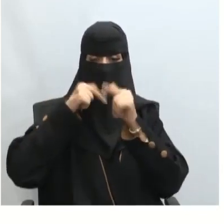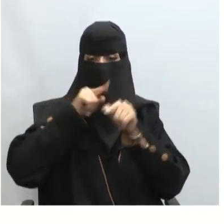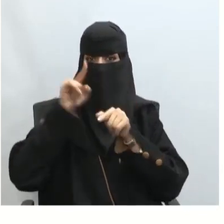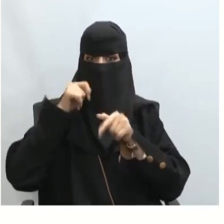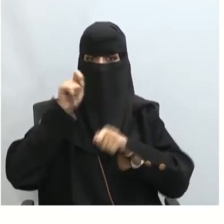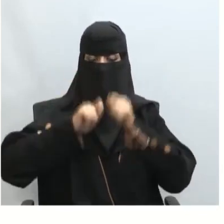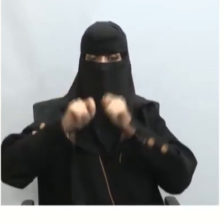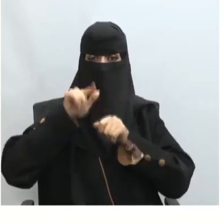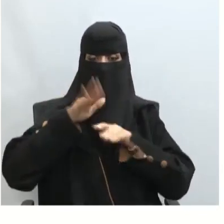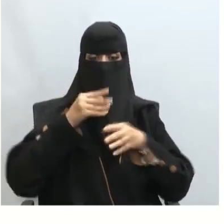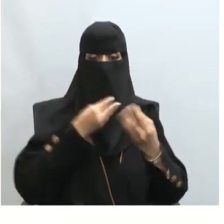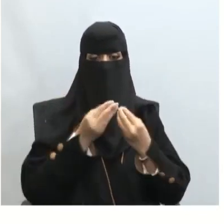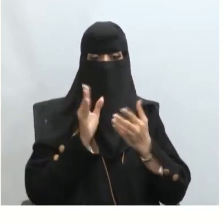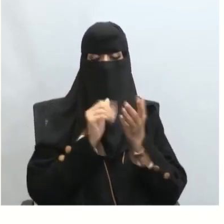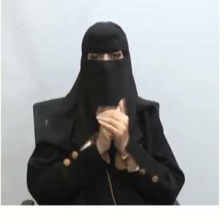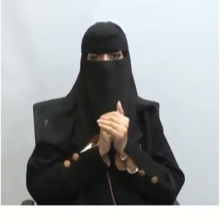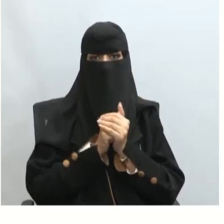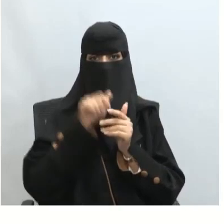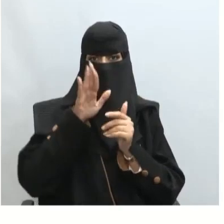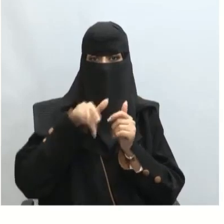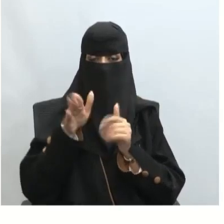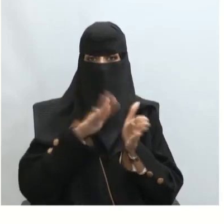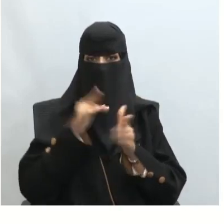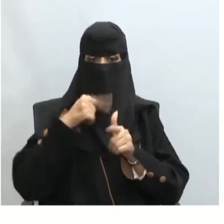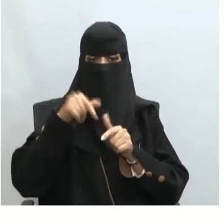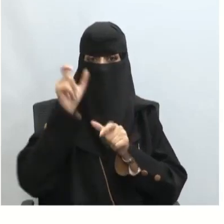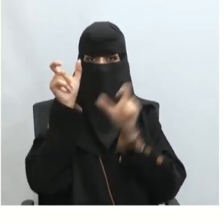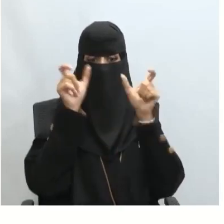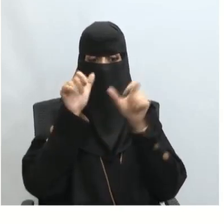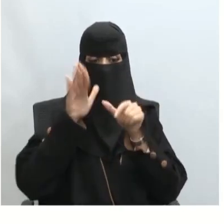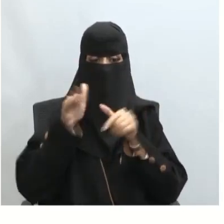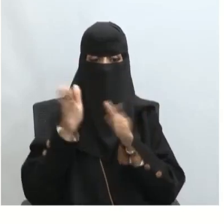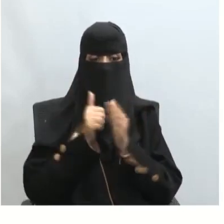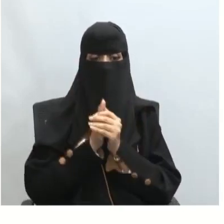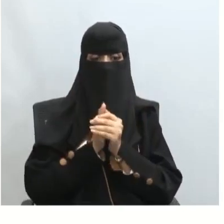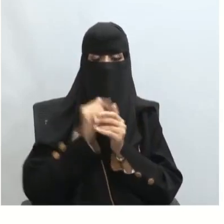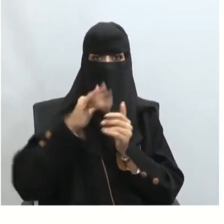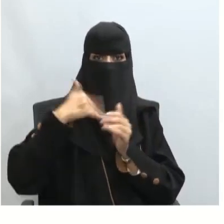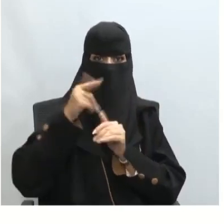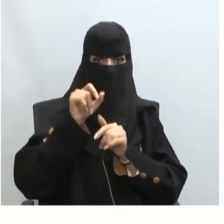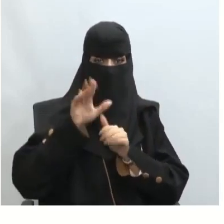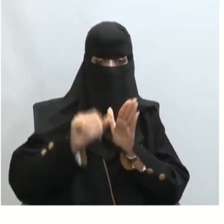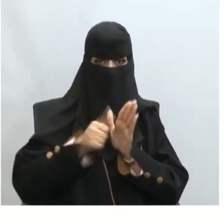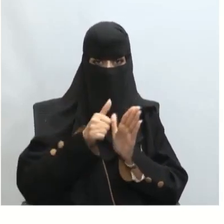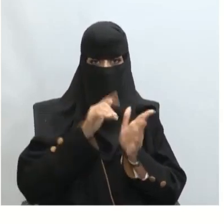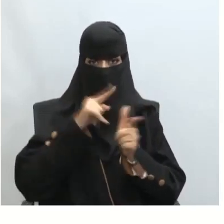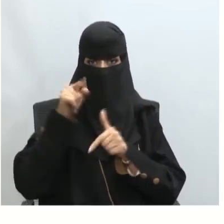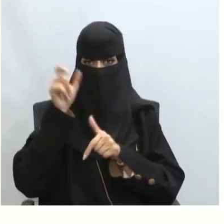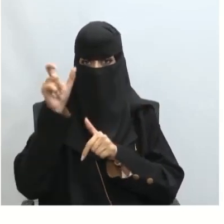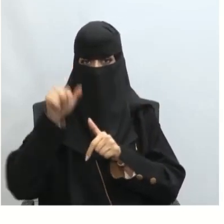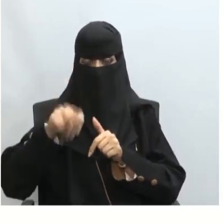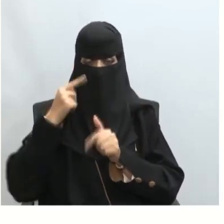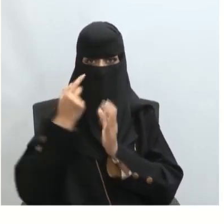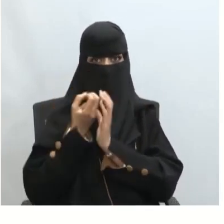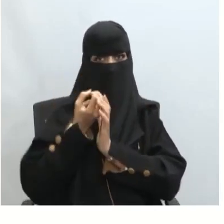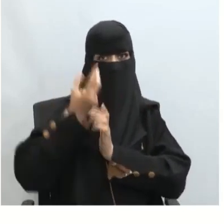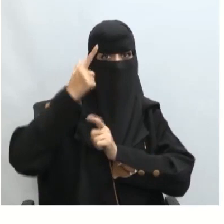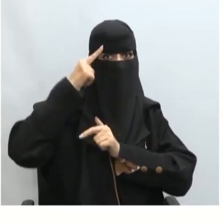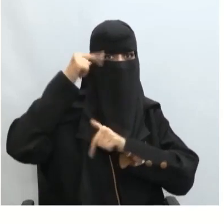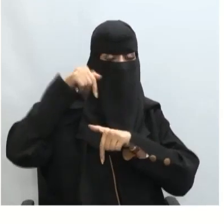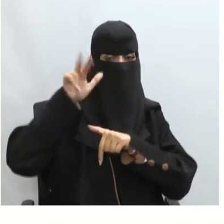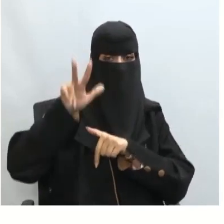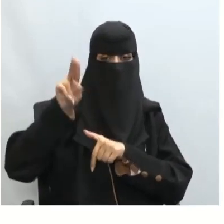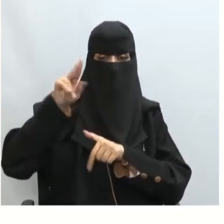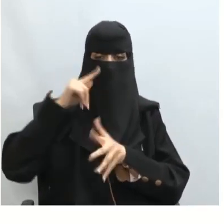لا يستهلك في التفاعل بالنسبه للمفردات الجديده اليوم مفرده التوقع وهو